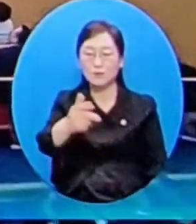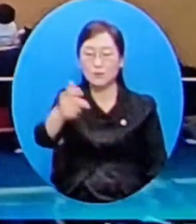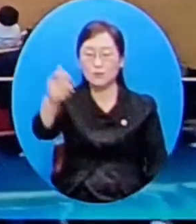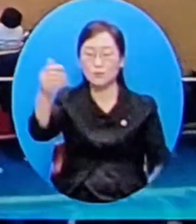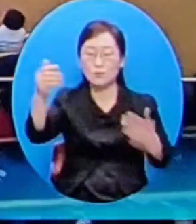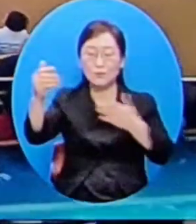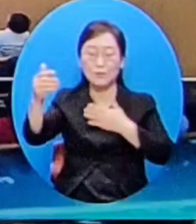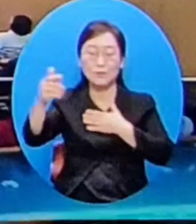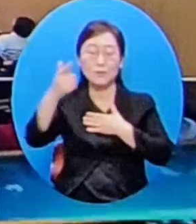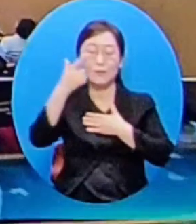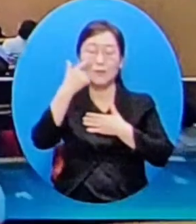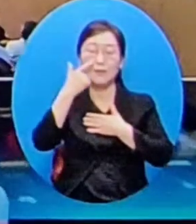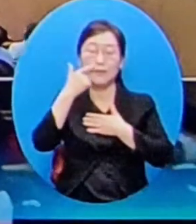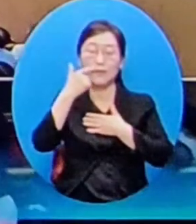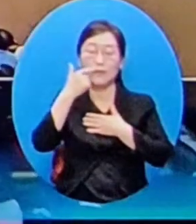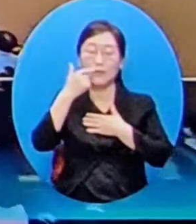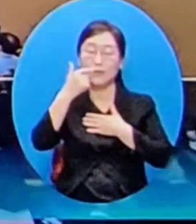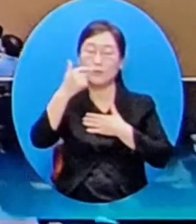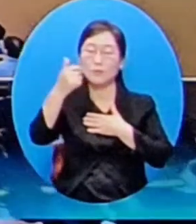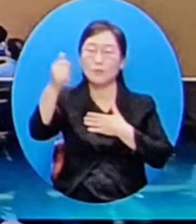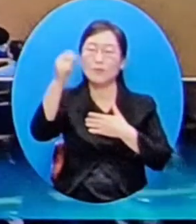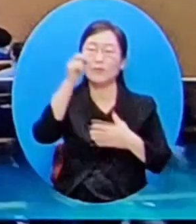신실하신 주 내